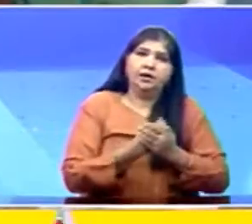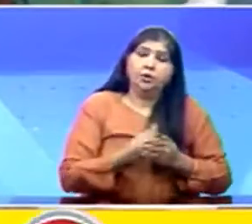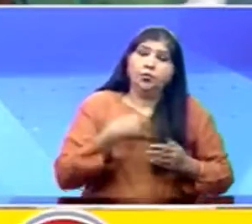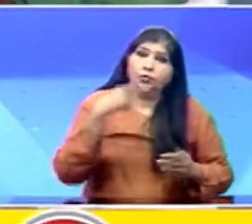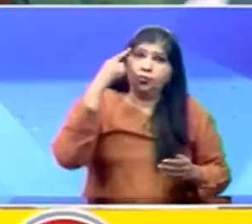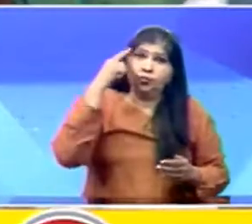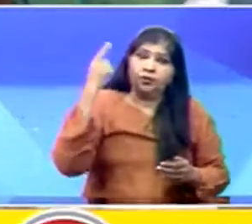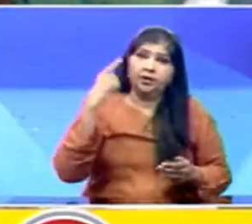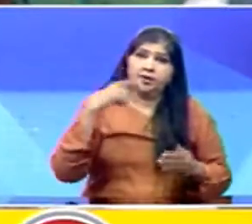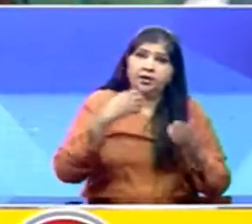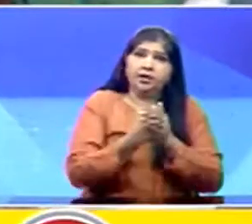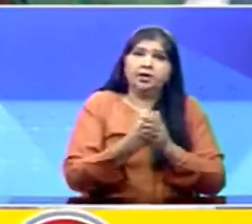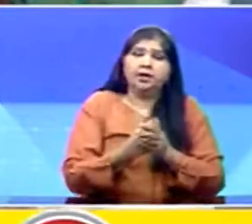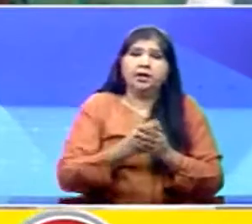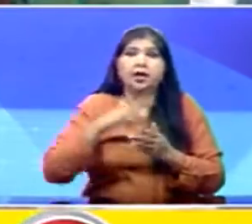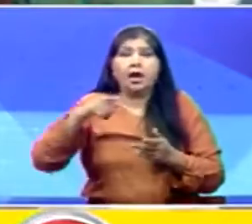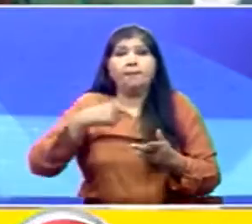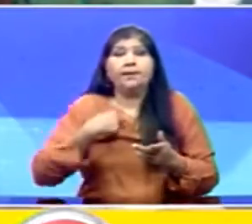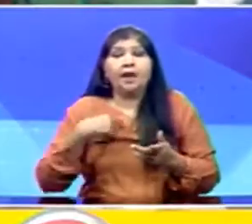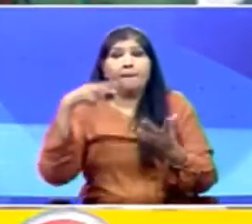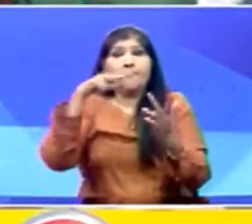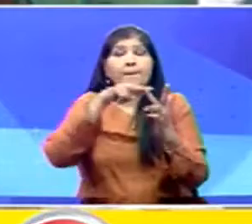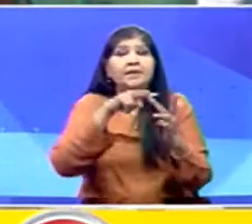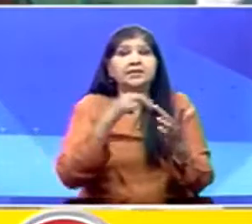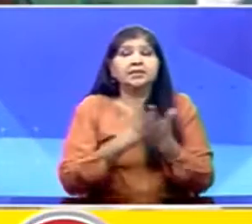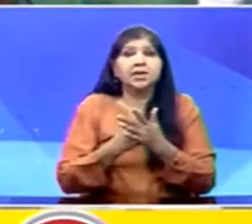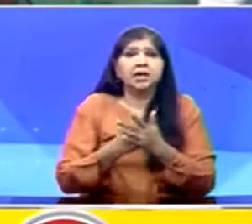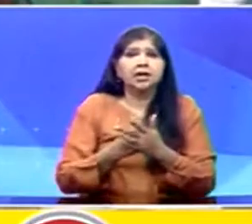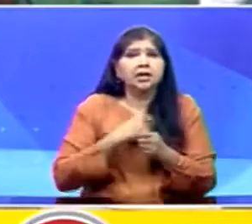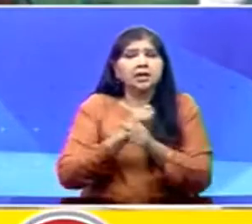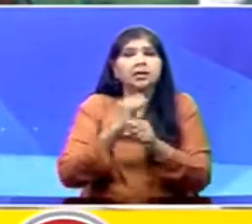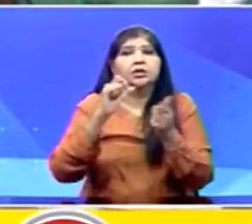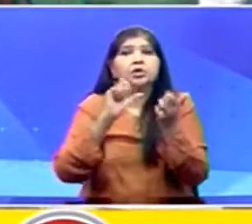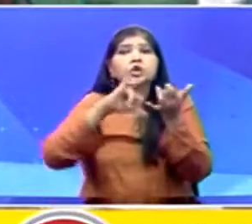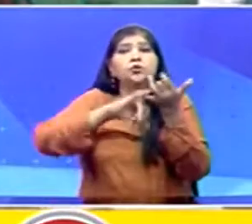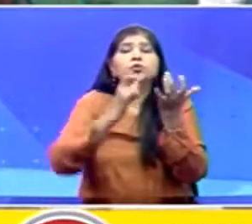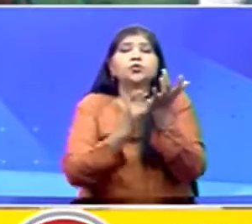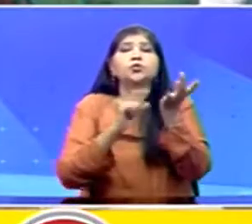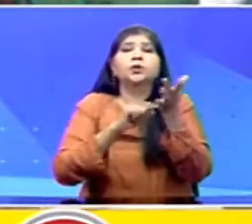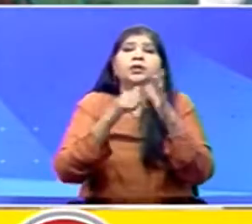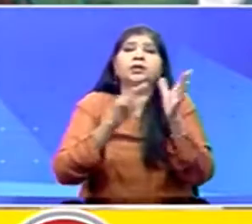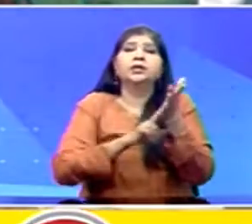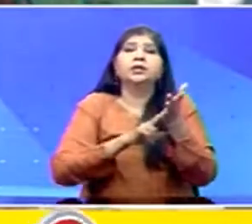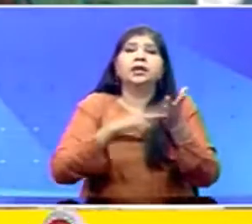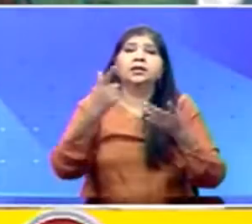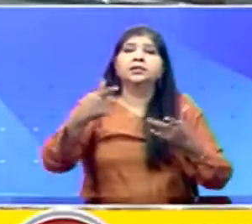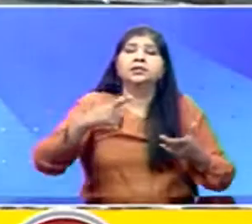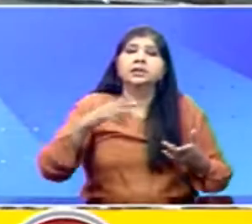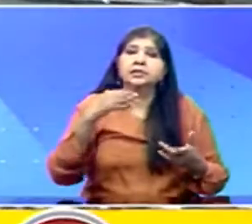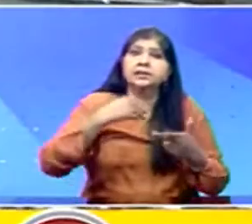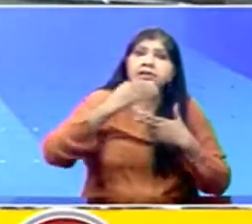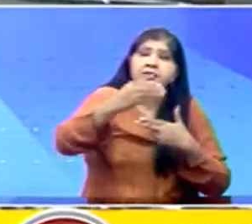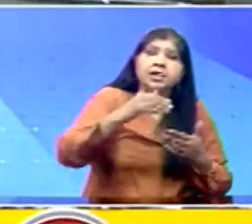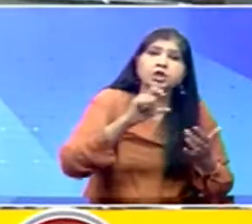उन्होंने अपने इस मीशन को नाम दिया सुल्तान से सूर्तान